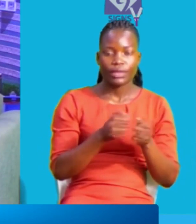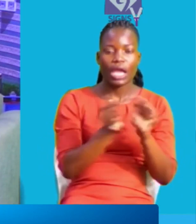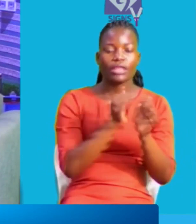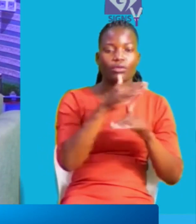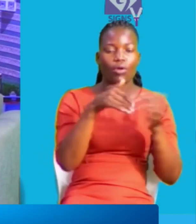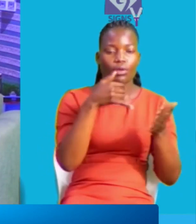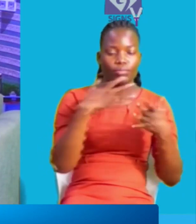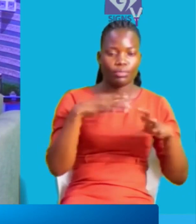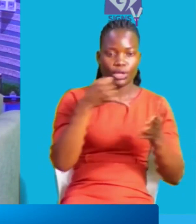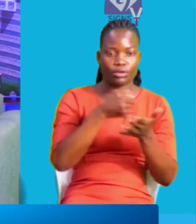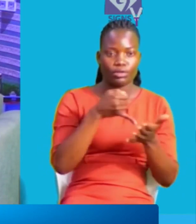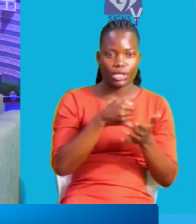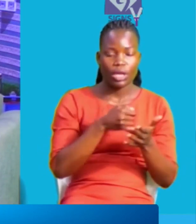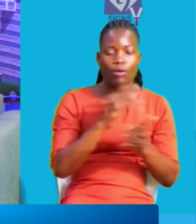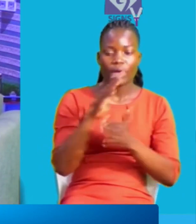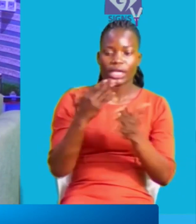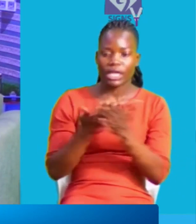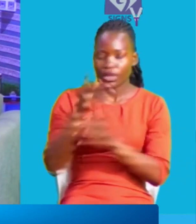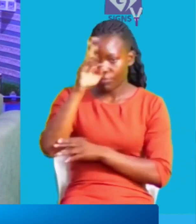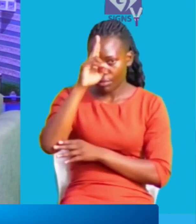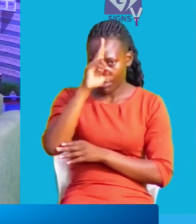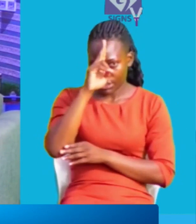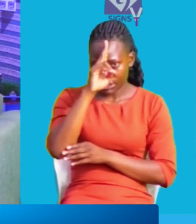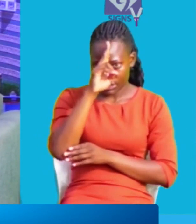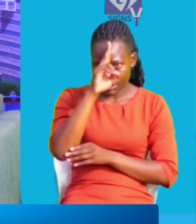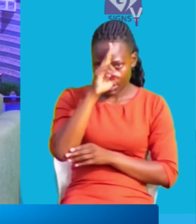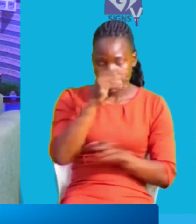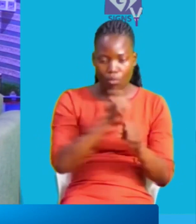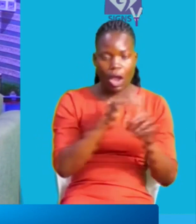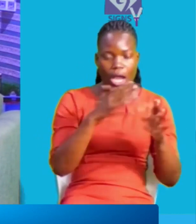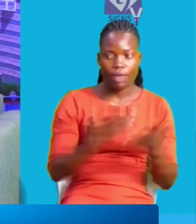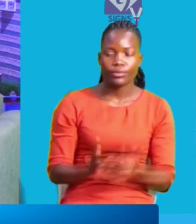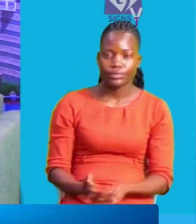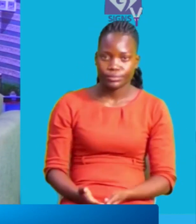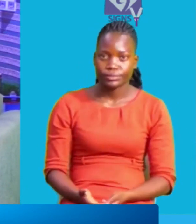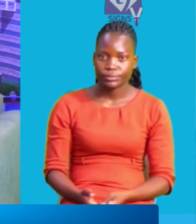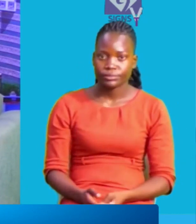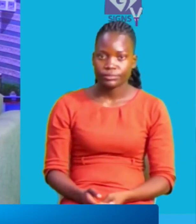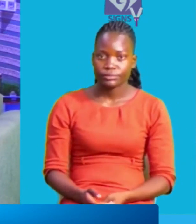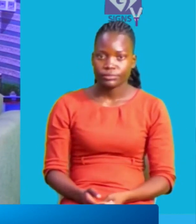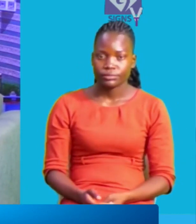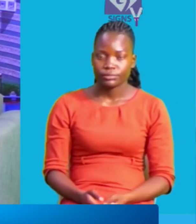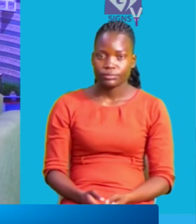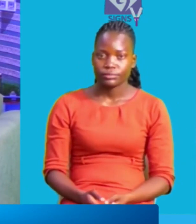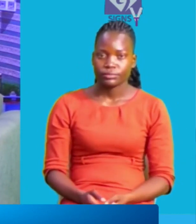who included at least wakiwa wamefika kwa police station wanaweza fanya kazi yao nzuri. Yes.